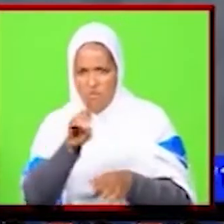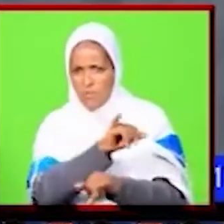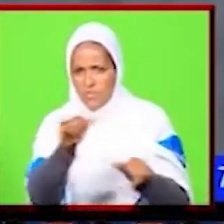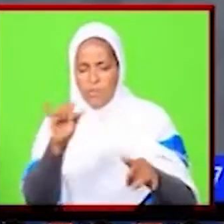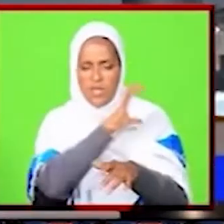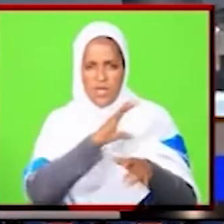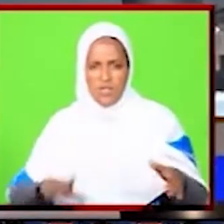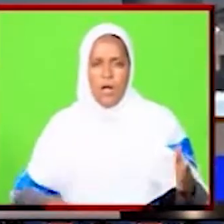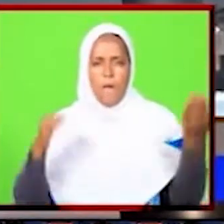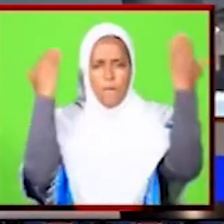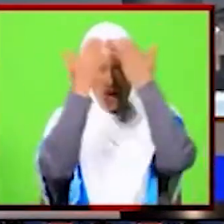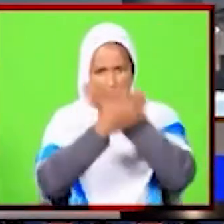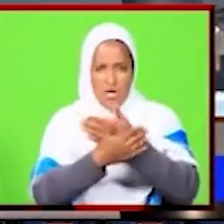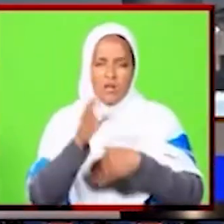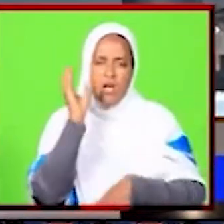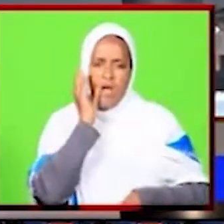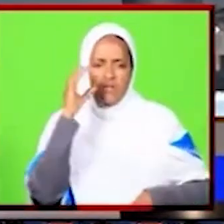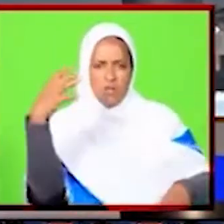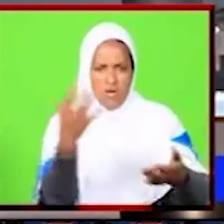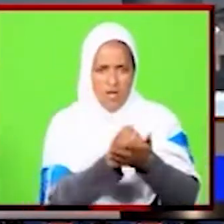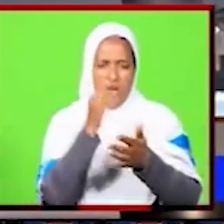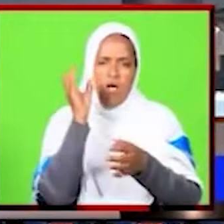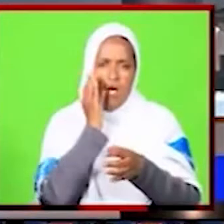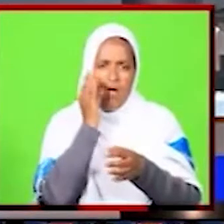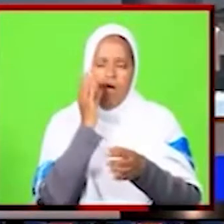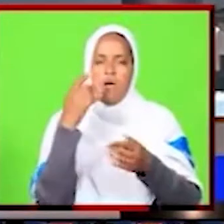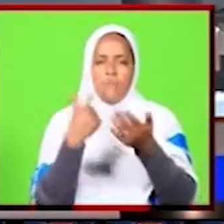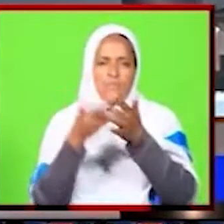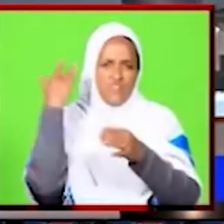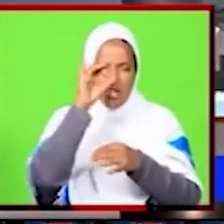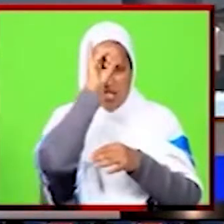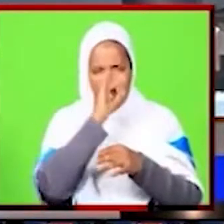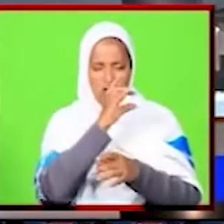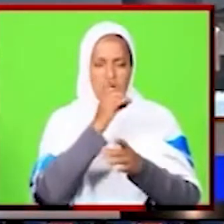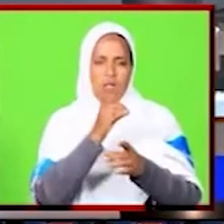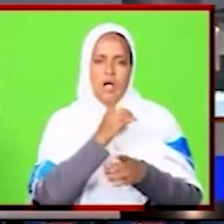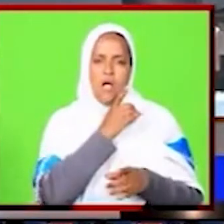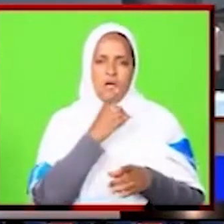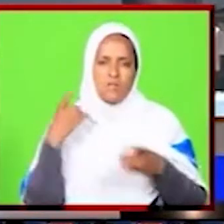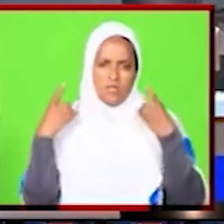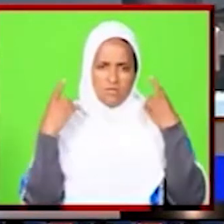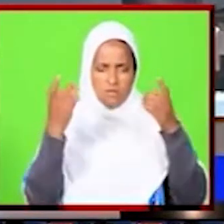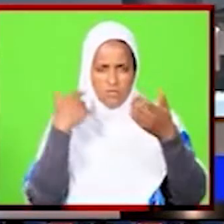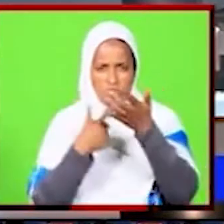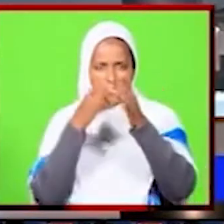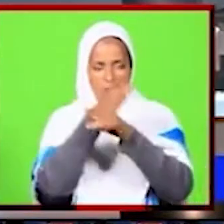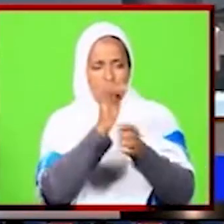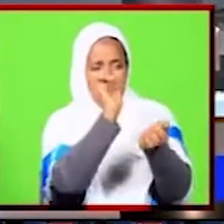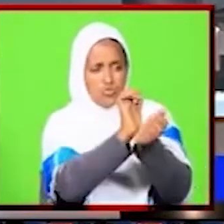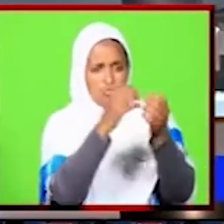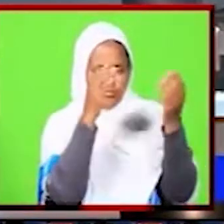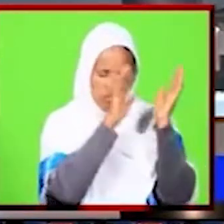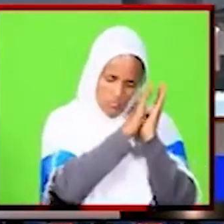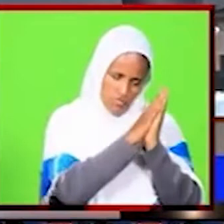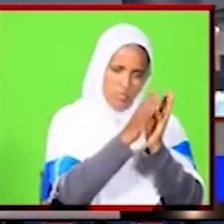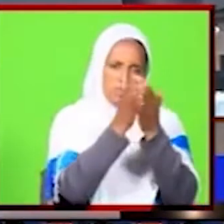እንዲሁ ጌታችን ማታ ከሐና የተወሰደበት ሐና አማቱ ነበር፣ በፊት ሊቀ ካህናት የነበረው ከዛ ወደ ቀያፋ ተወስዶ